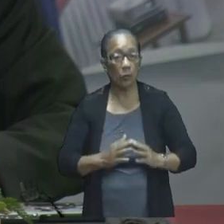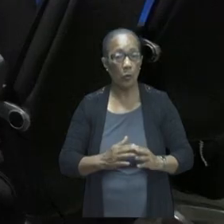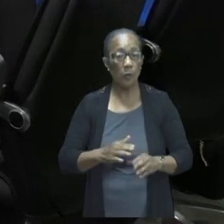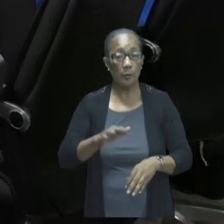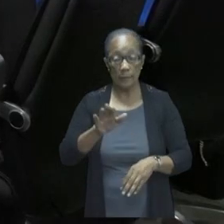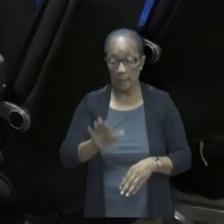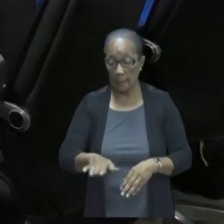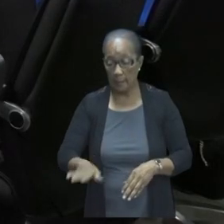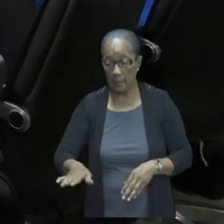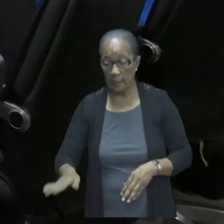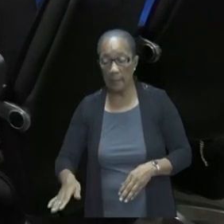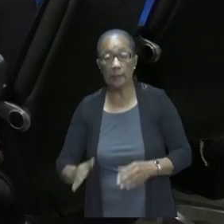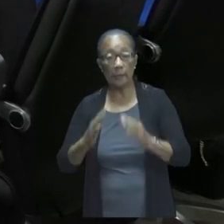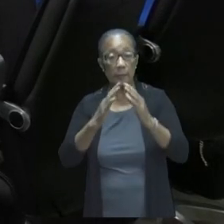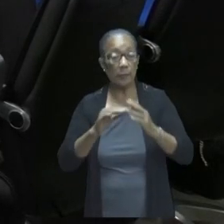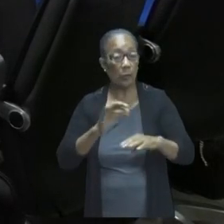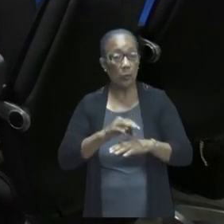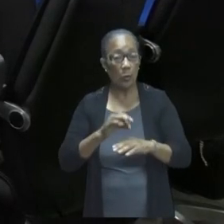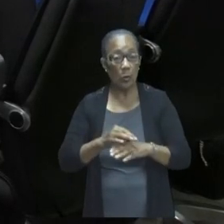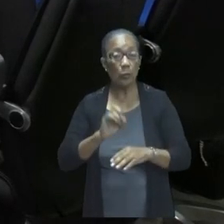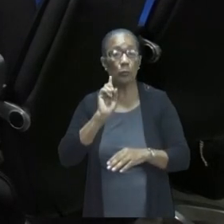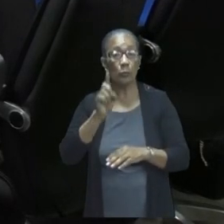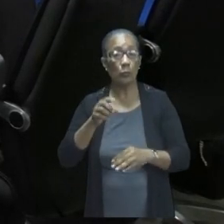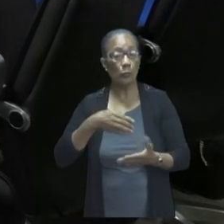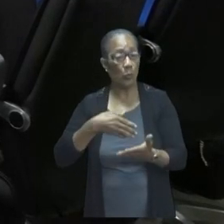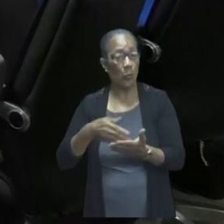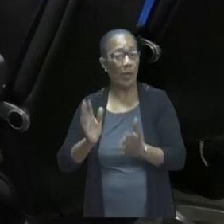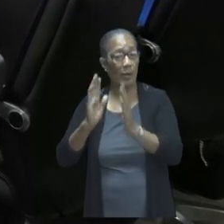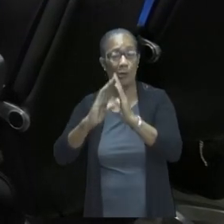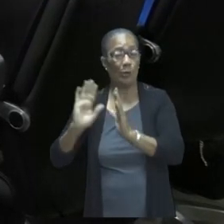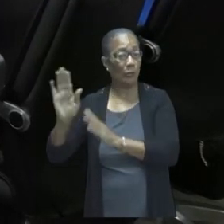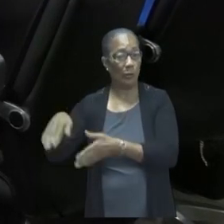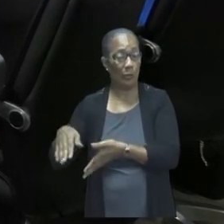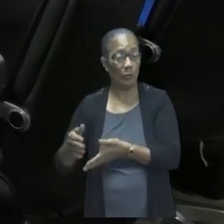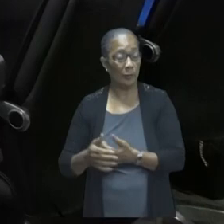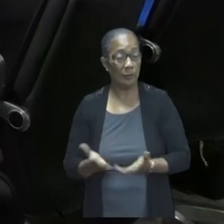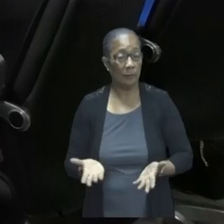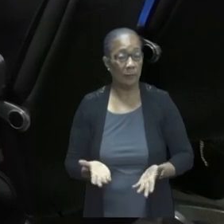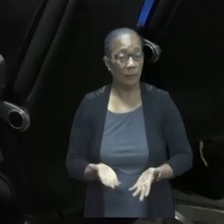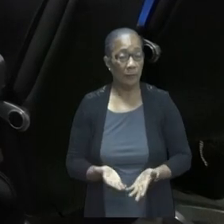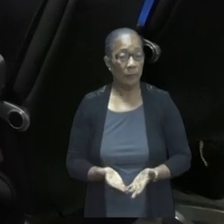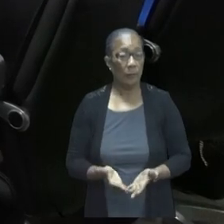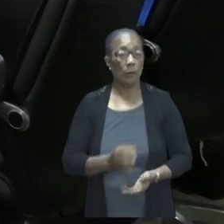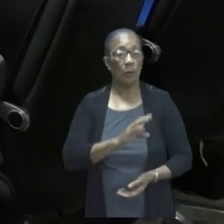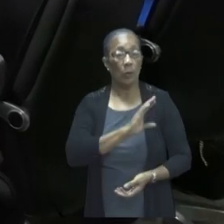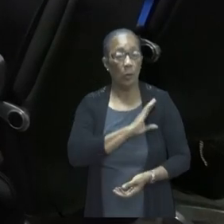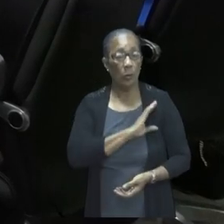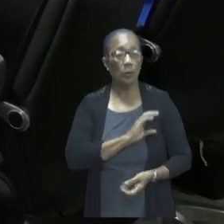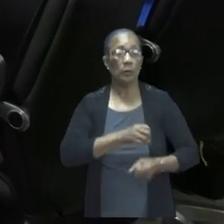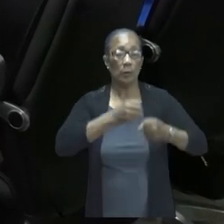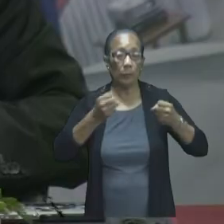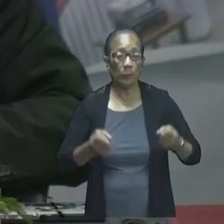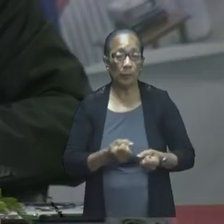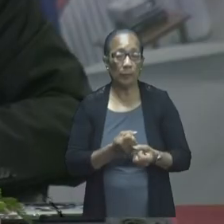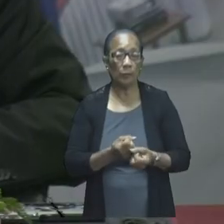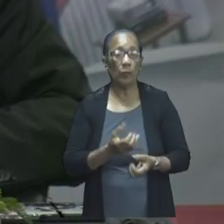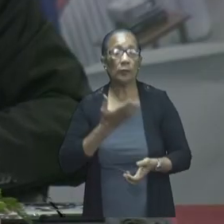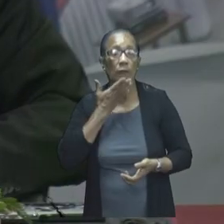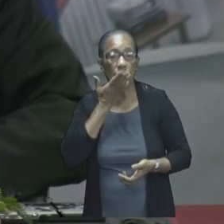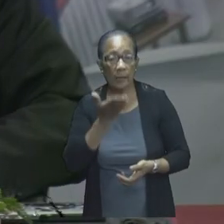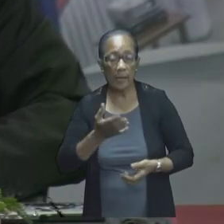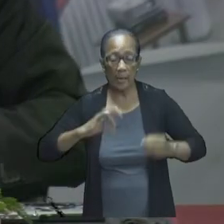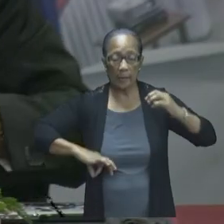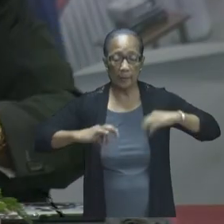gestuurd worden van juf activiteiten check ik wat de acteur de situaties kunt u straks ben erg aan productiviteit worden voor a minister van